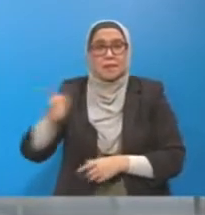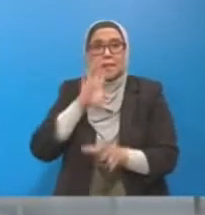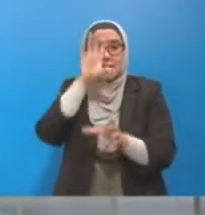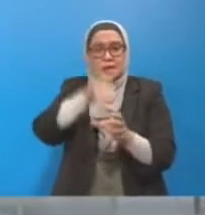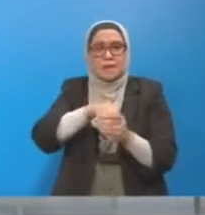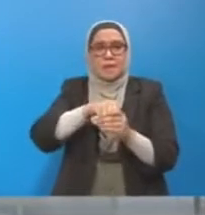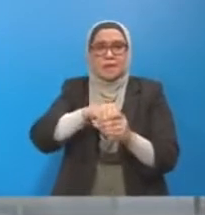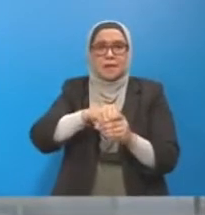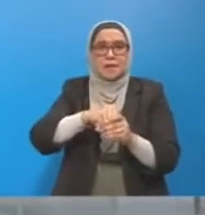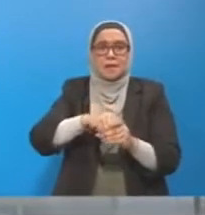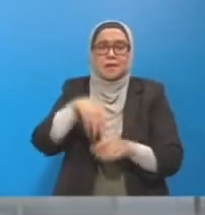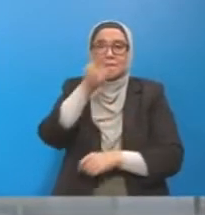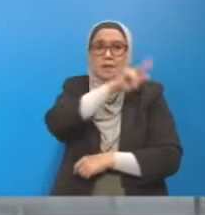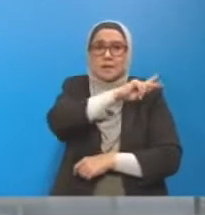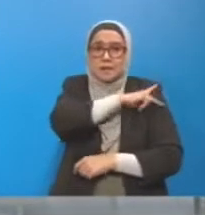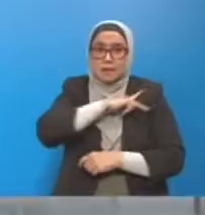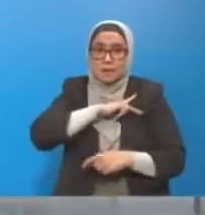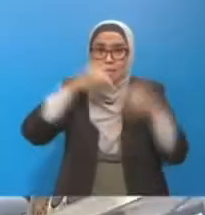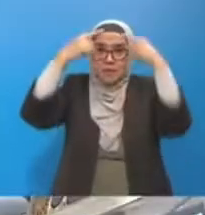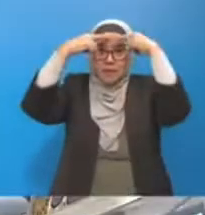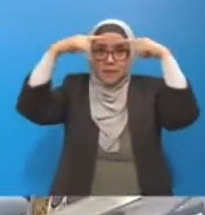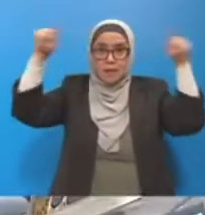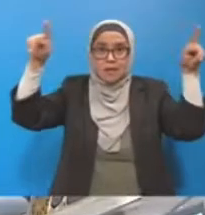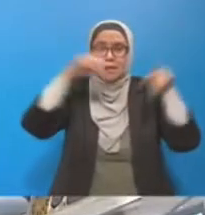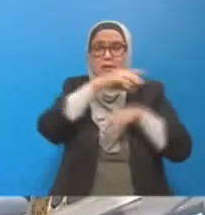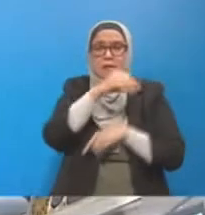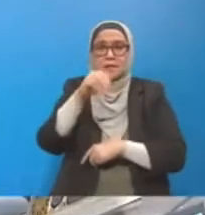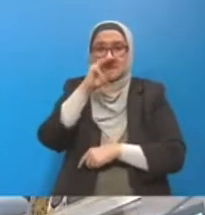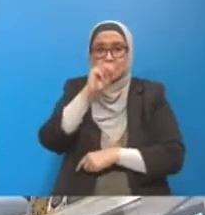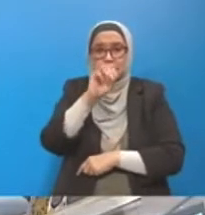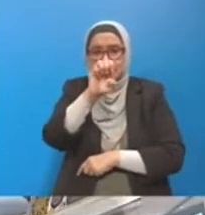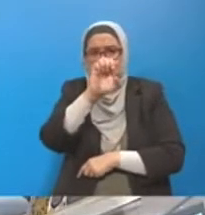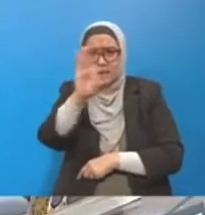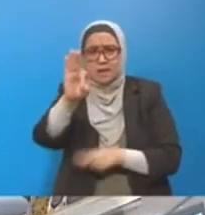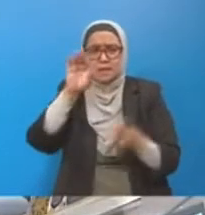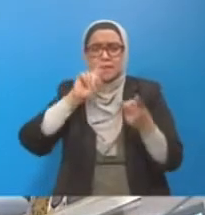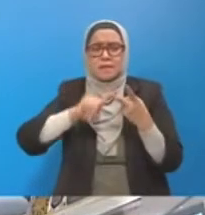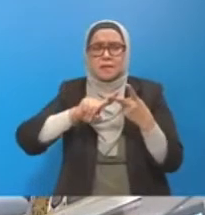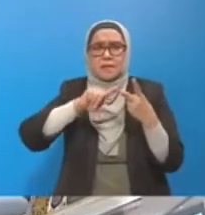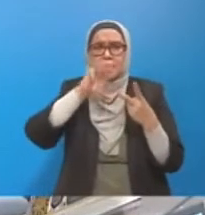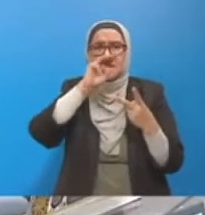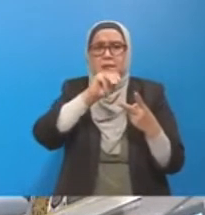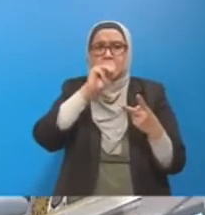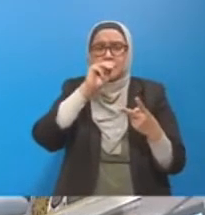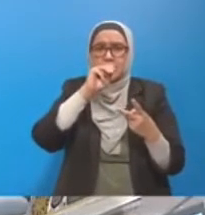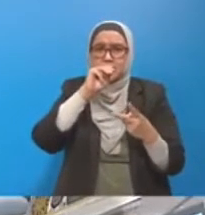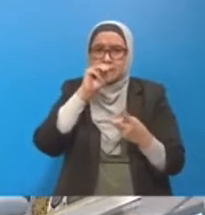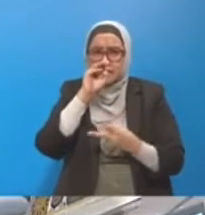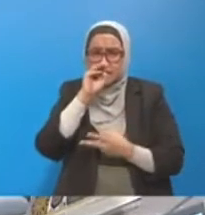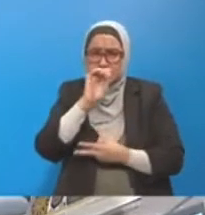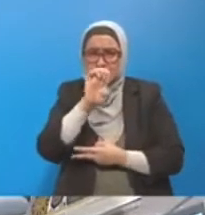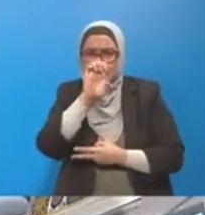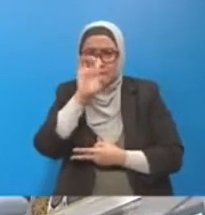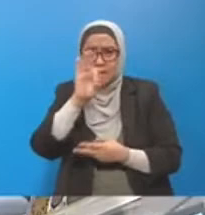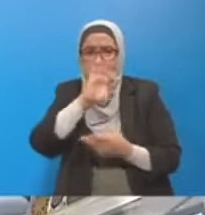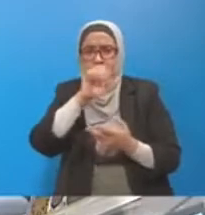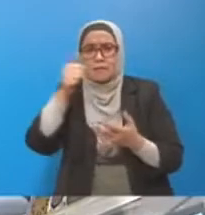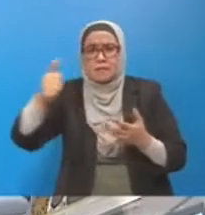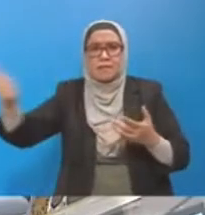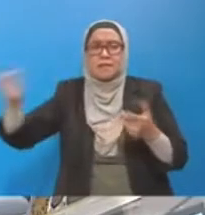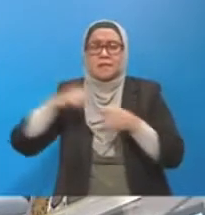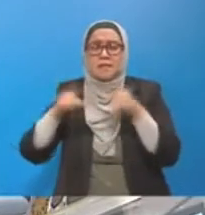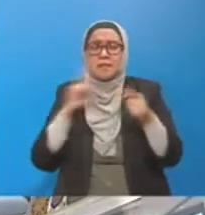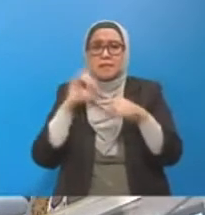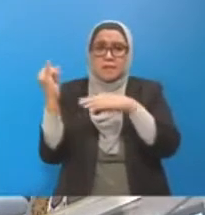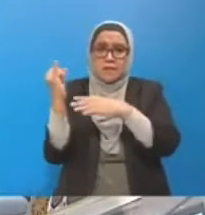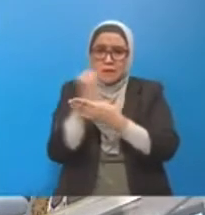juga emif yaitu emif MF badan-badan kesatuan Christmas riba dalam Ali